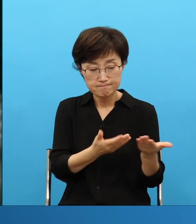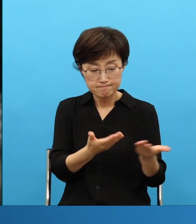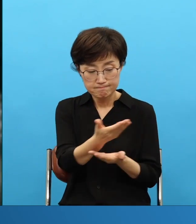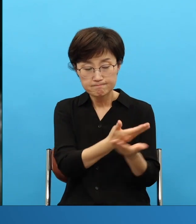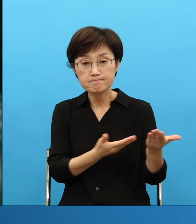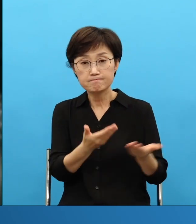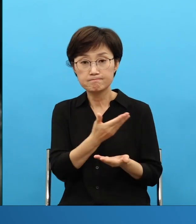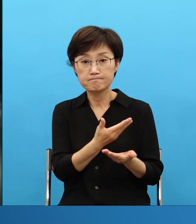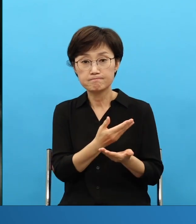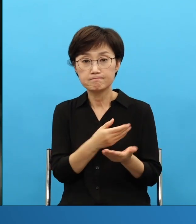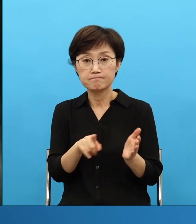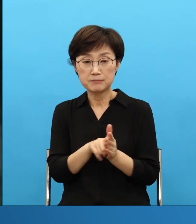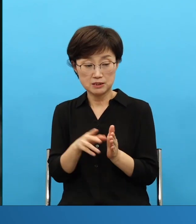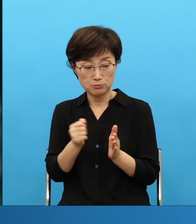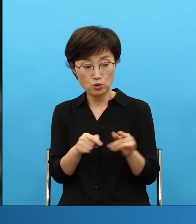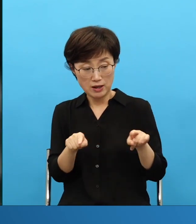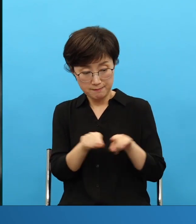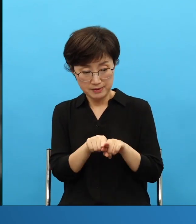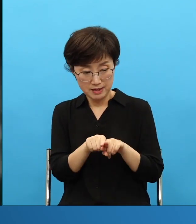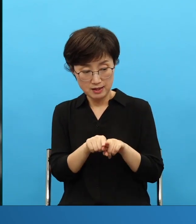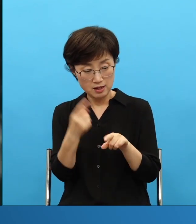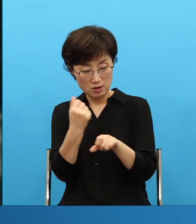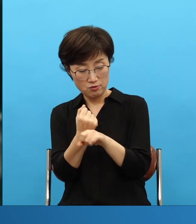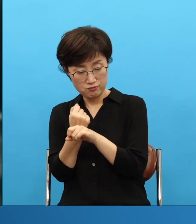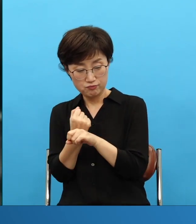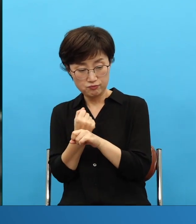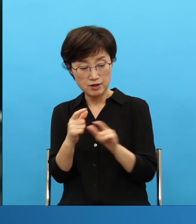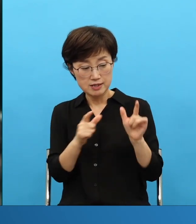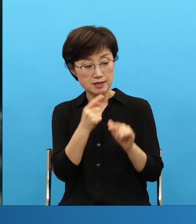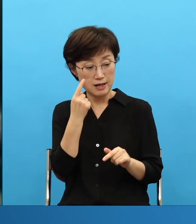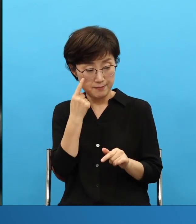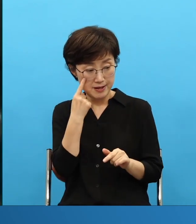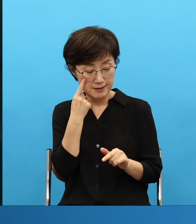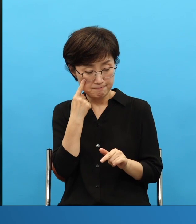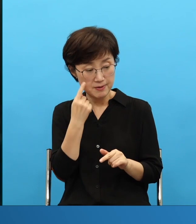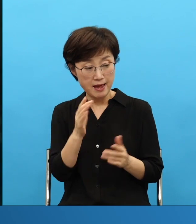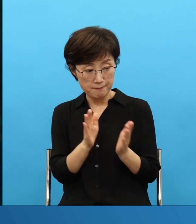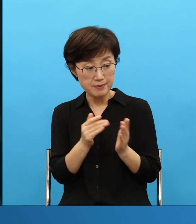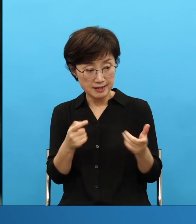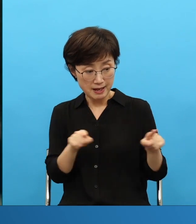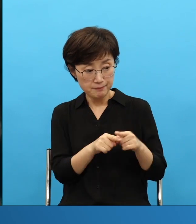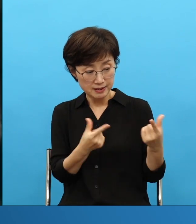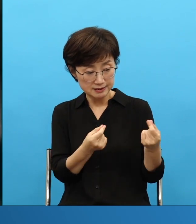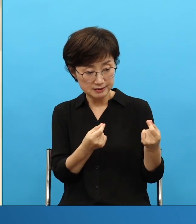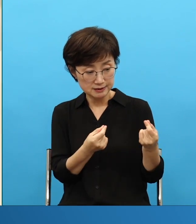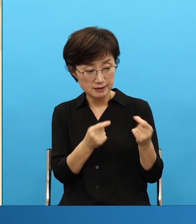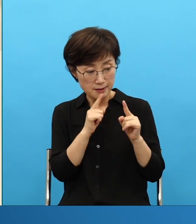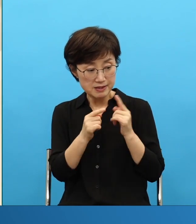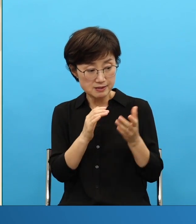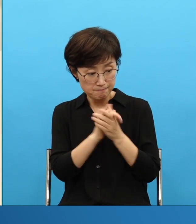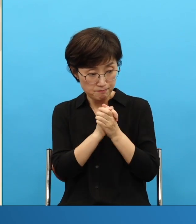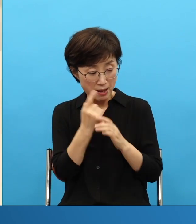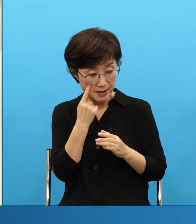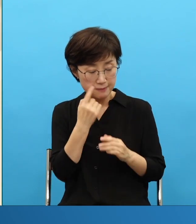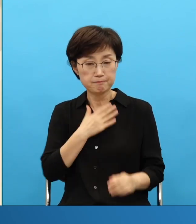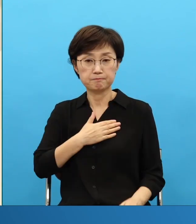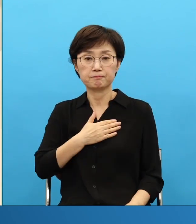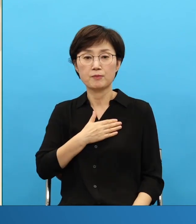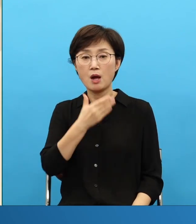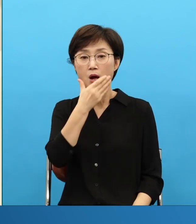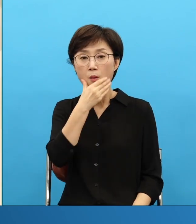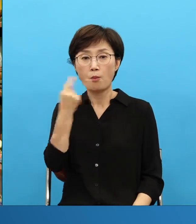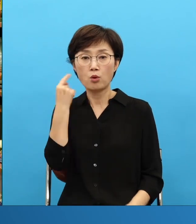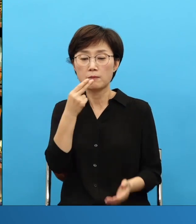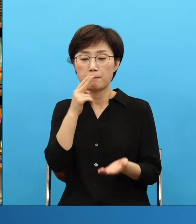이 연구 현장에서 생활을 해보는 것에 도전을 해보자 해서 복음편지 다락방이 시작되게